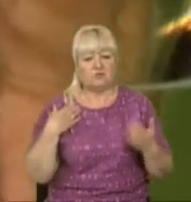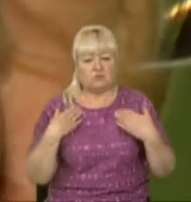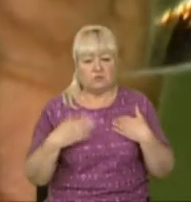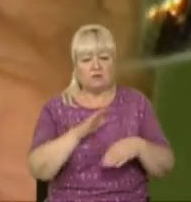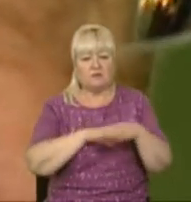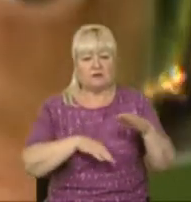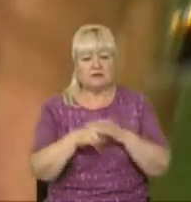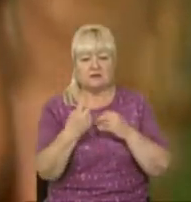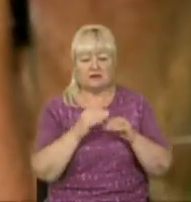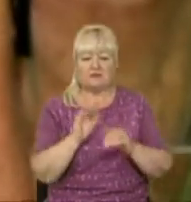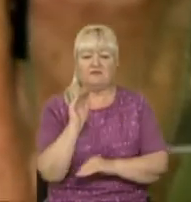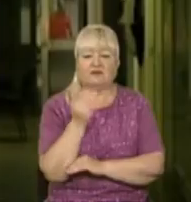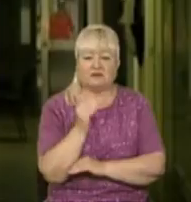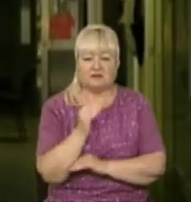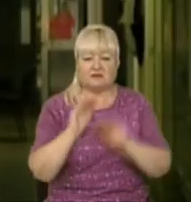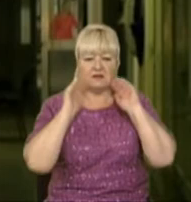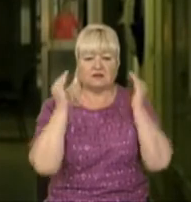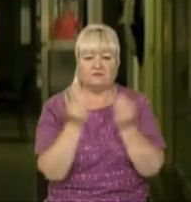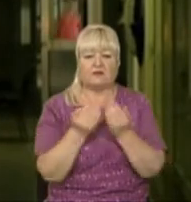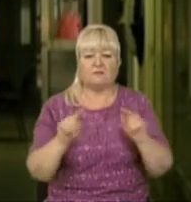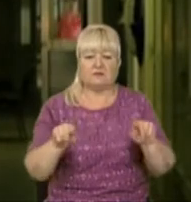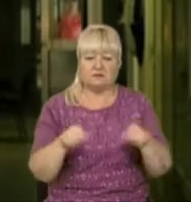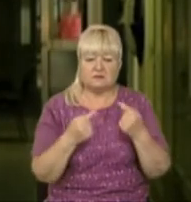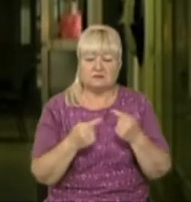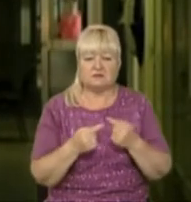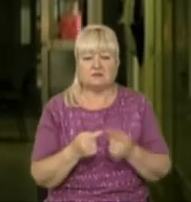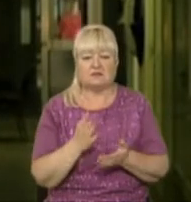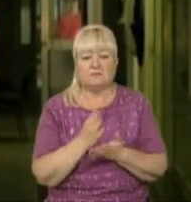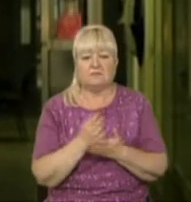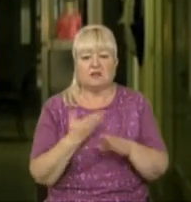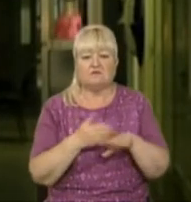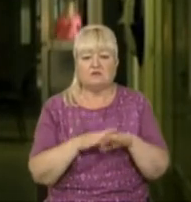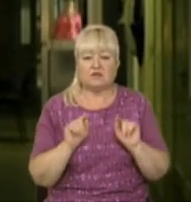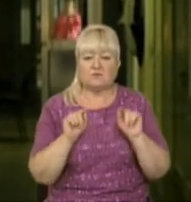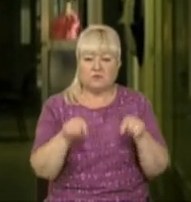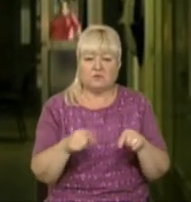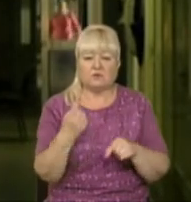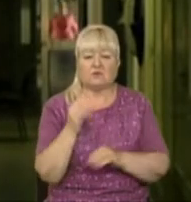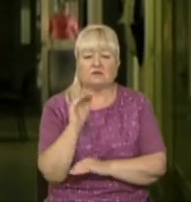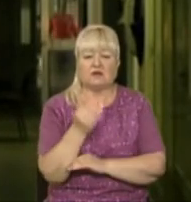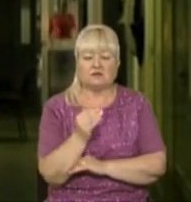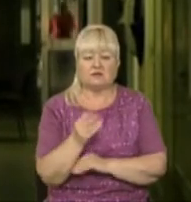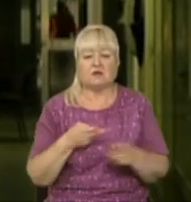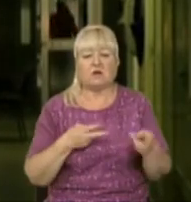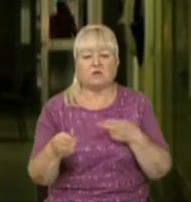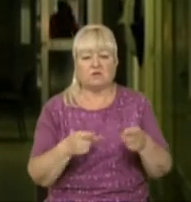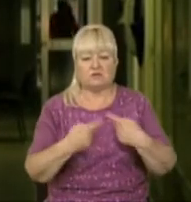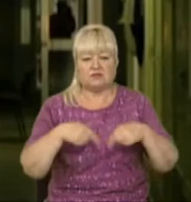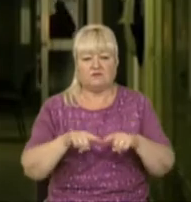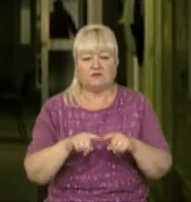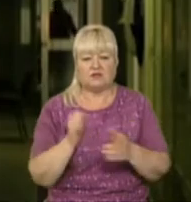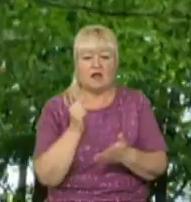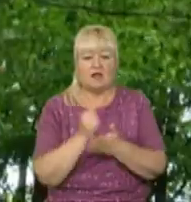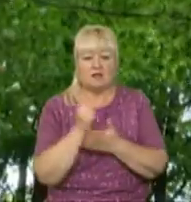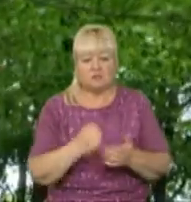дитини в реанімаційне відділення, та стан їх важкий при поступленні. Одна дитина в хірургічне відділення з забоєм